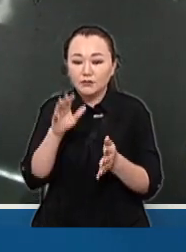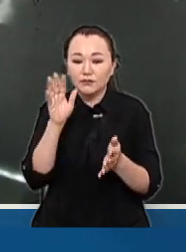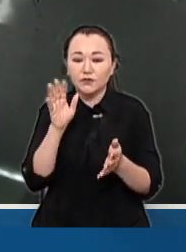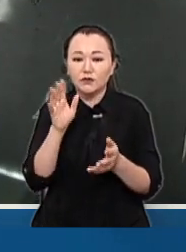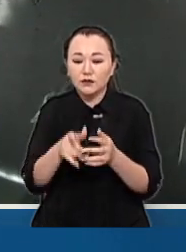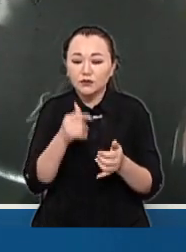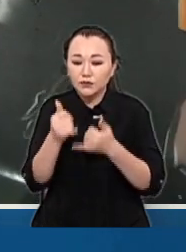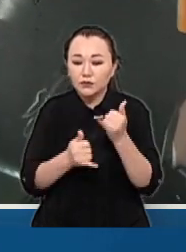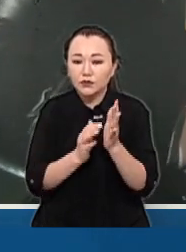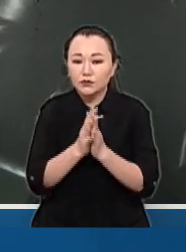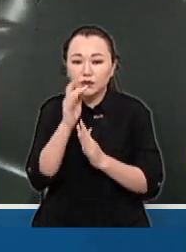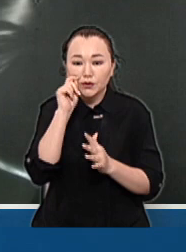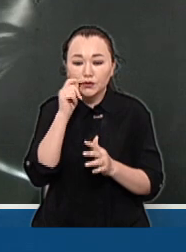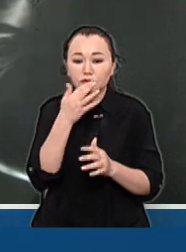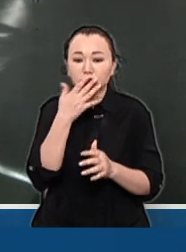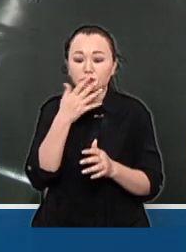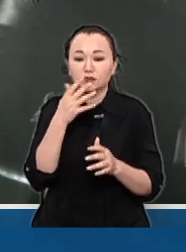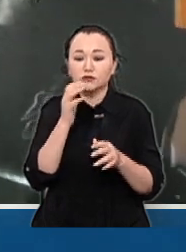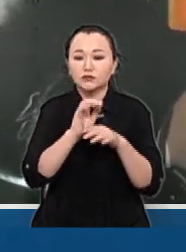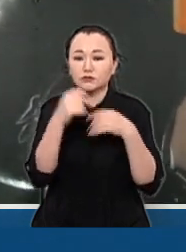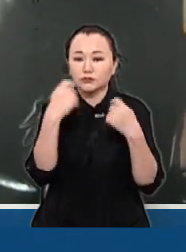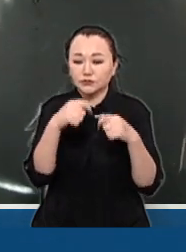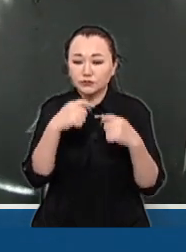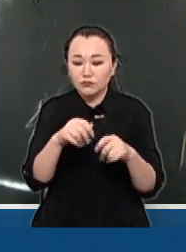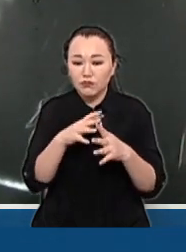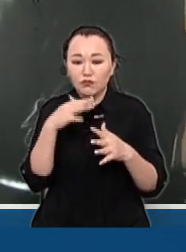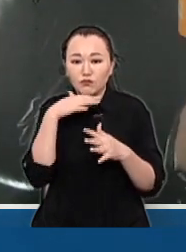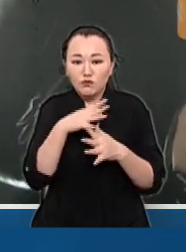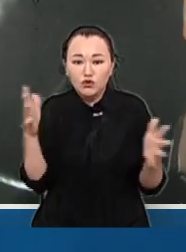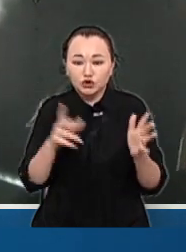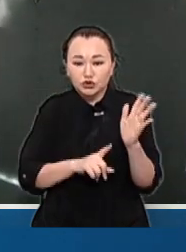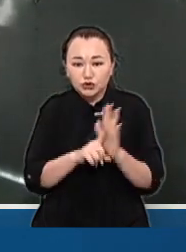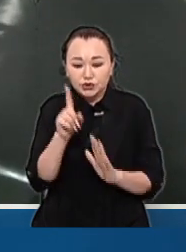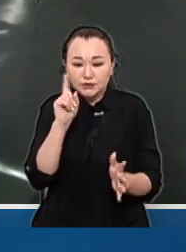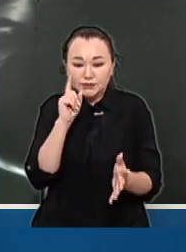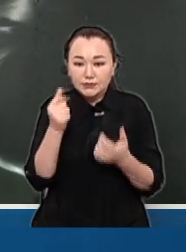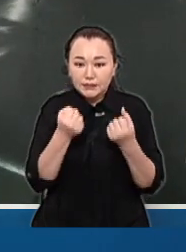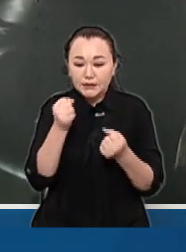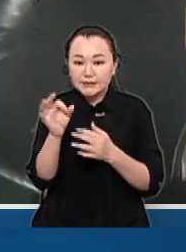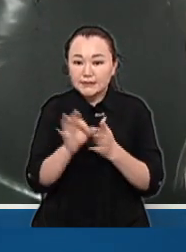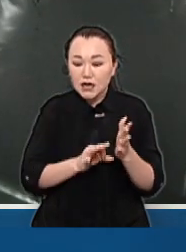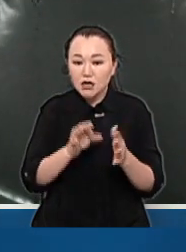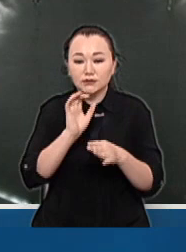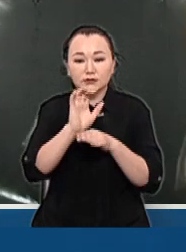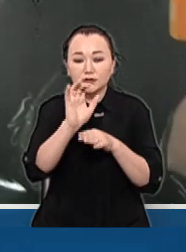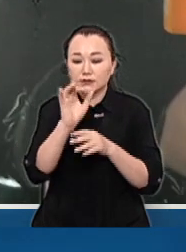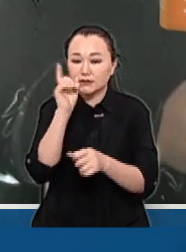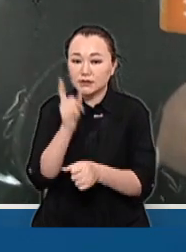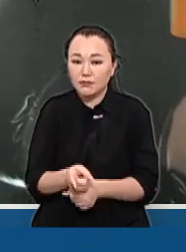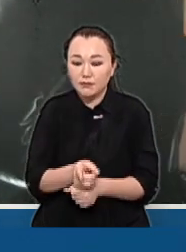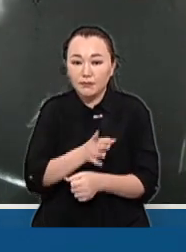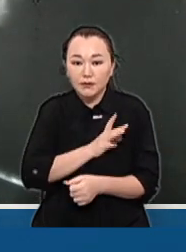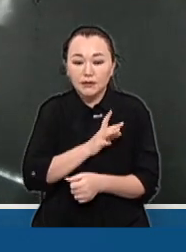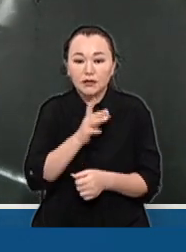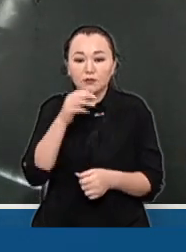өсірген жуаның шетелге тым жылдам қарқынмен сатылуын байқаған атқамінерлер бірден экспортқа тыйым салды.